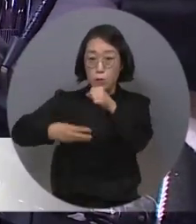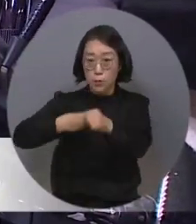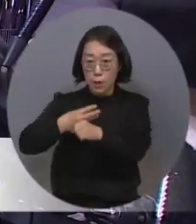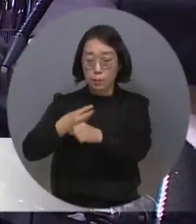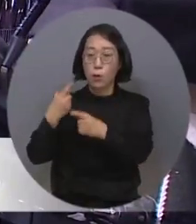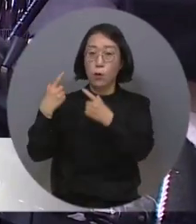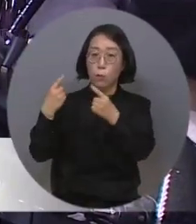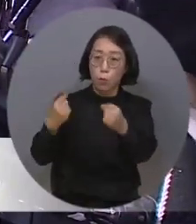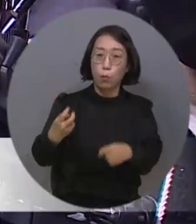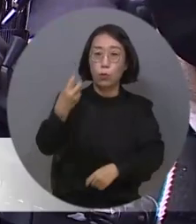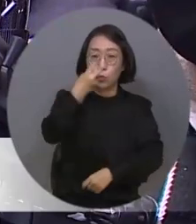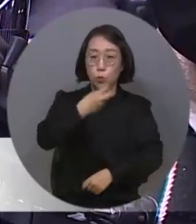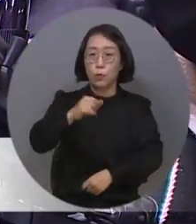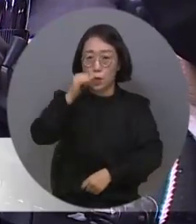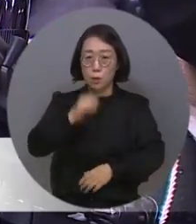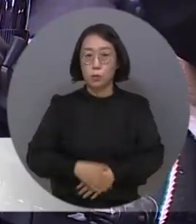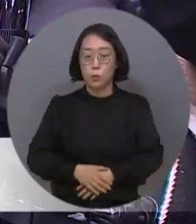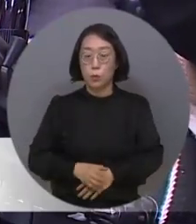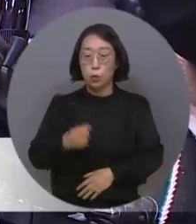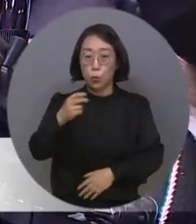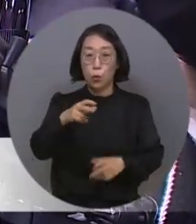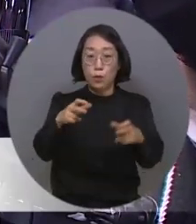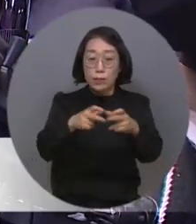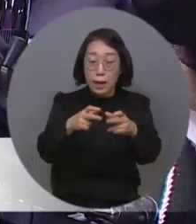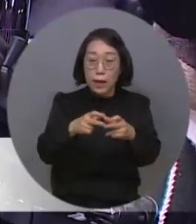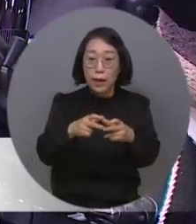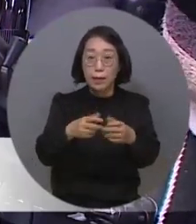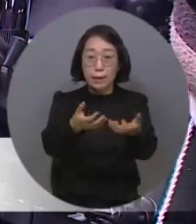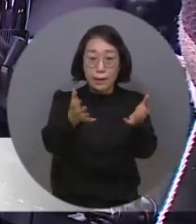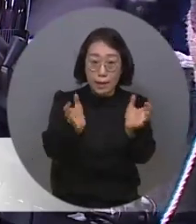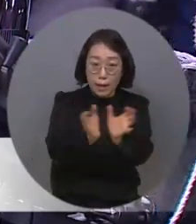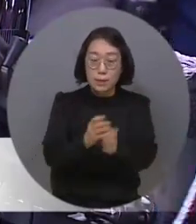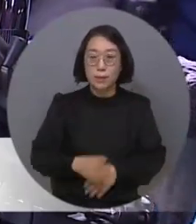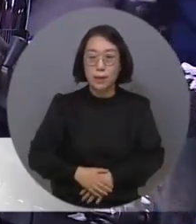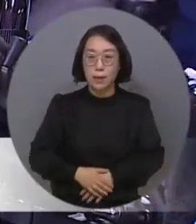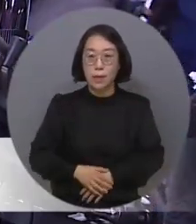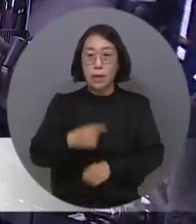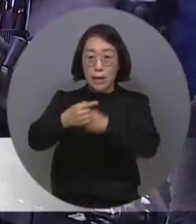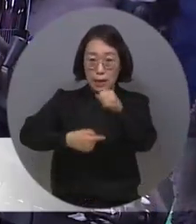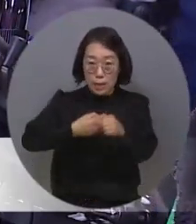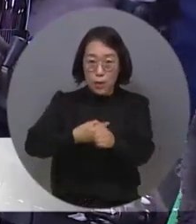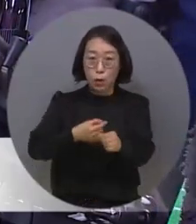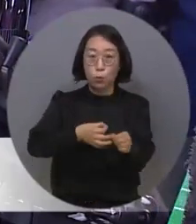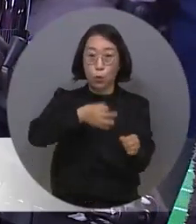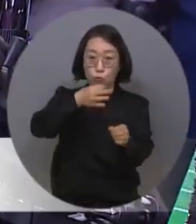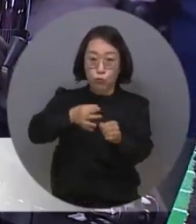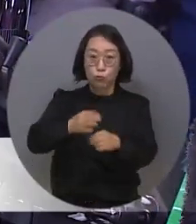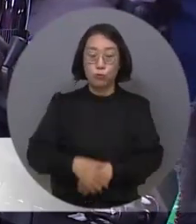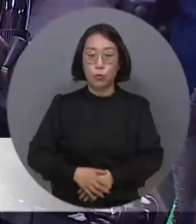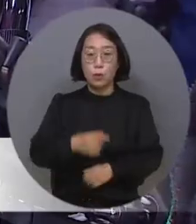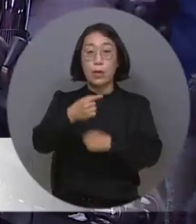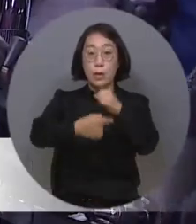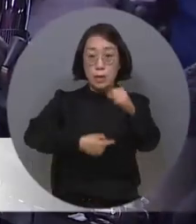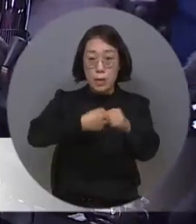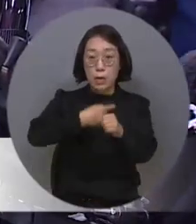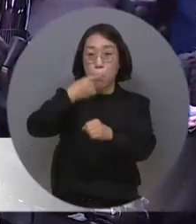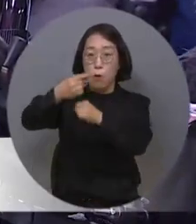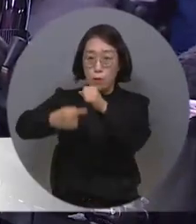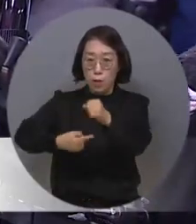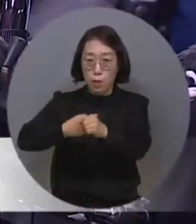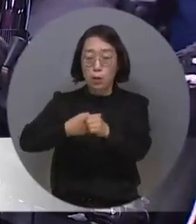시행하고 있습니다. 그리고 장애인단체들 시보적을 다